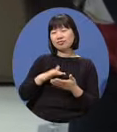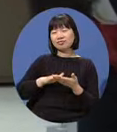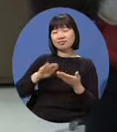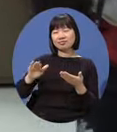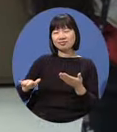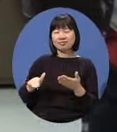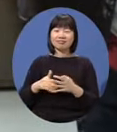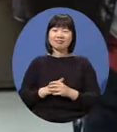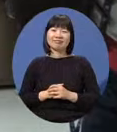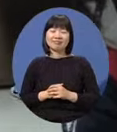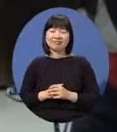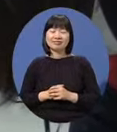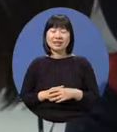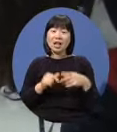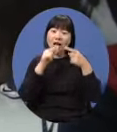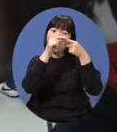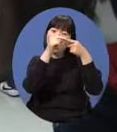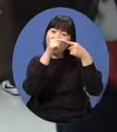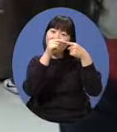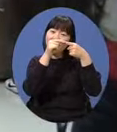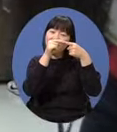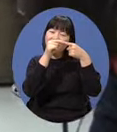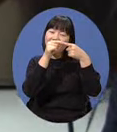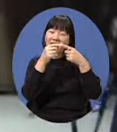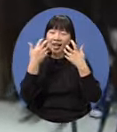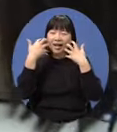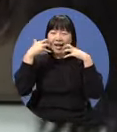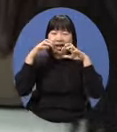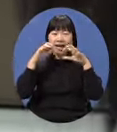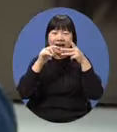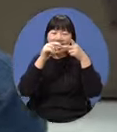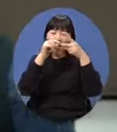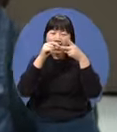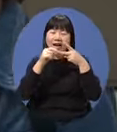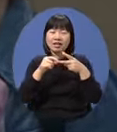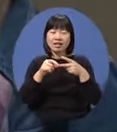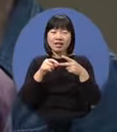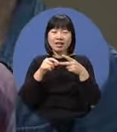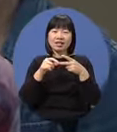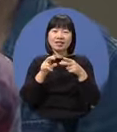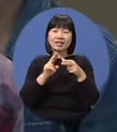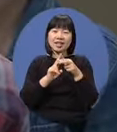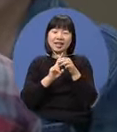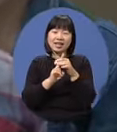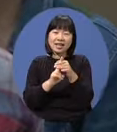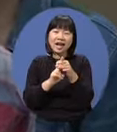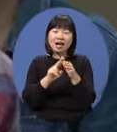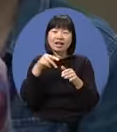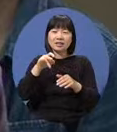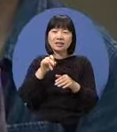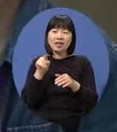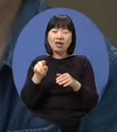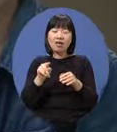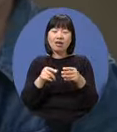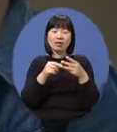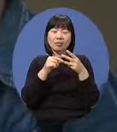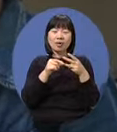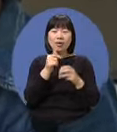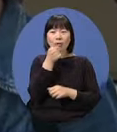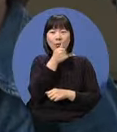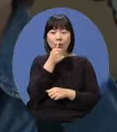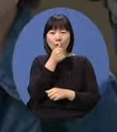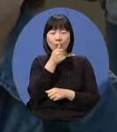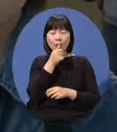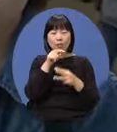제가 객관식으로 내볼게요. 1번 호랑이, 2번 상어, 3번 곰. 무슨